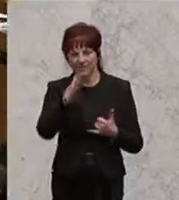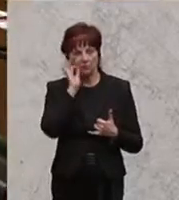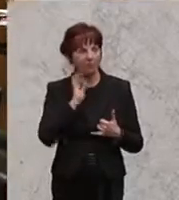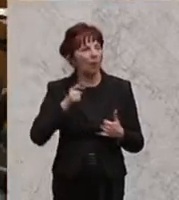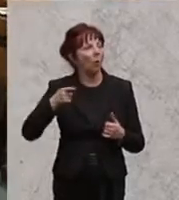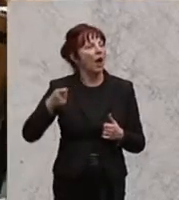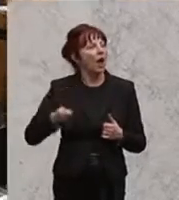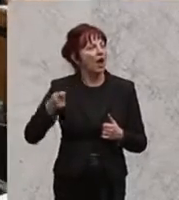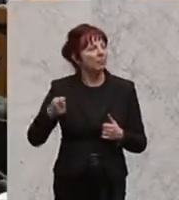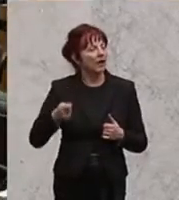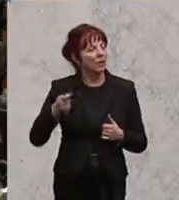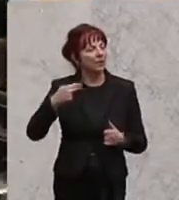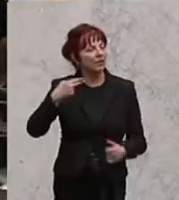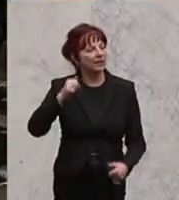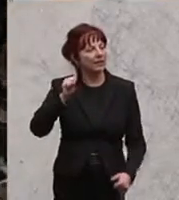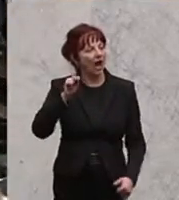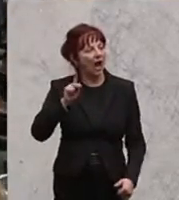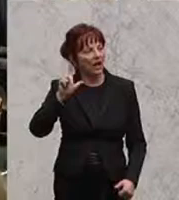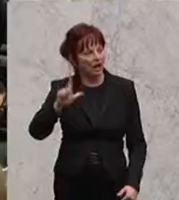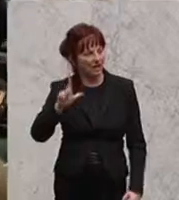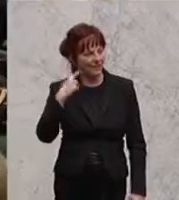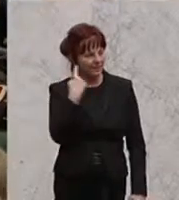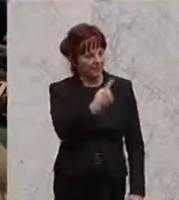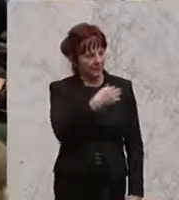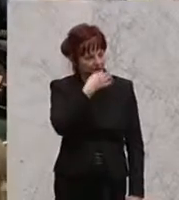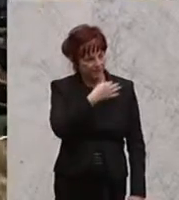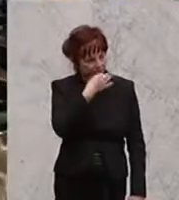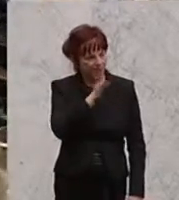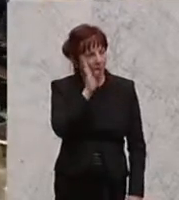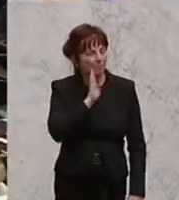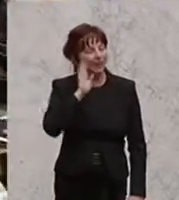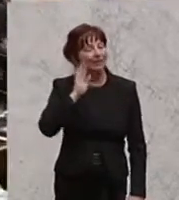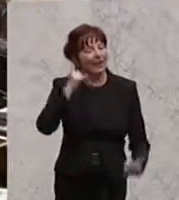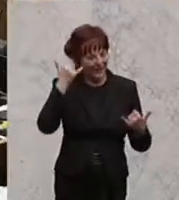Im Sinne der Transparenz habe er immer Dinge veröffentlicht, wenn es möglich war.